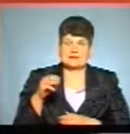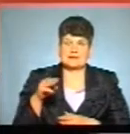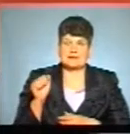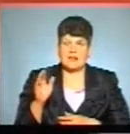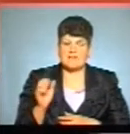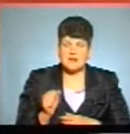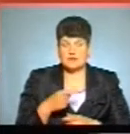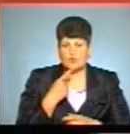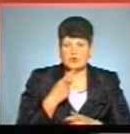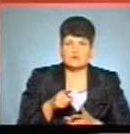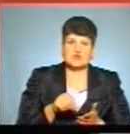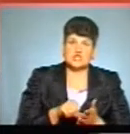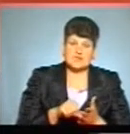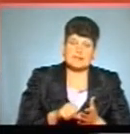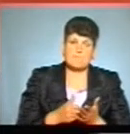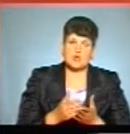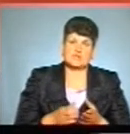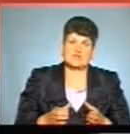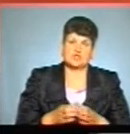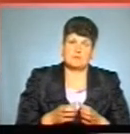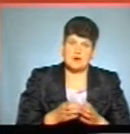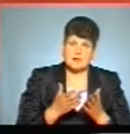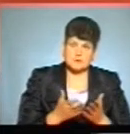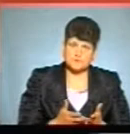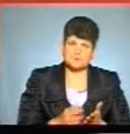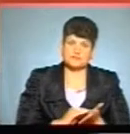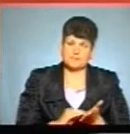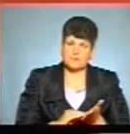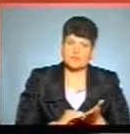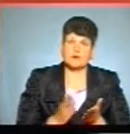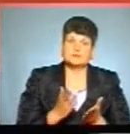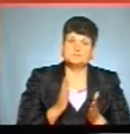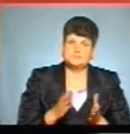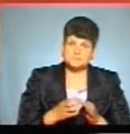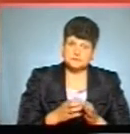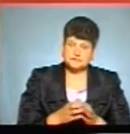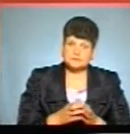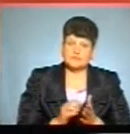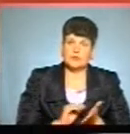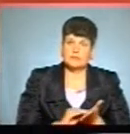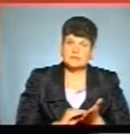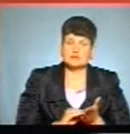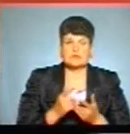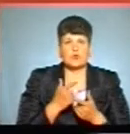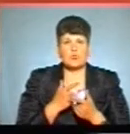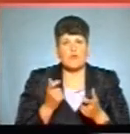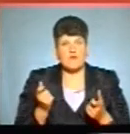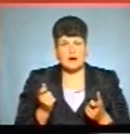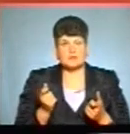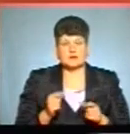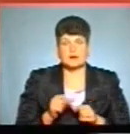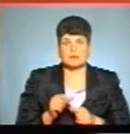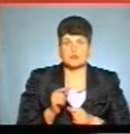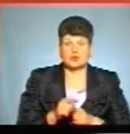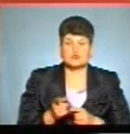він є такою член такої політичної сили. Зазначена політична партія буде там зазначати, інформувати. Крім того, якщо